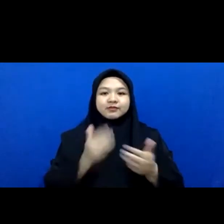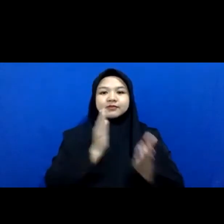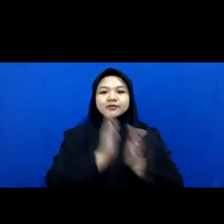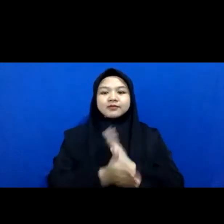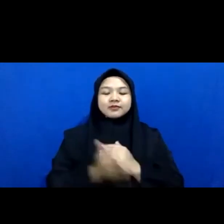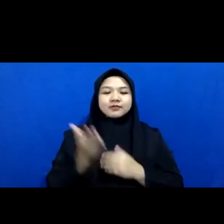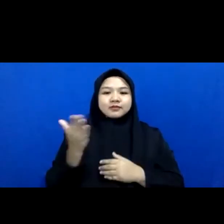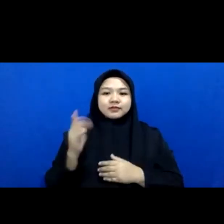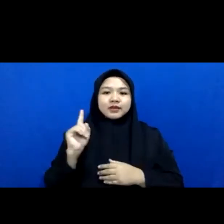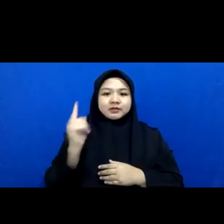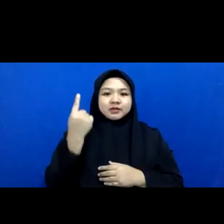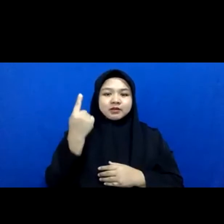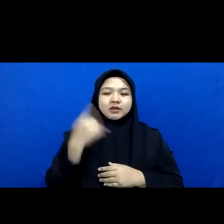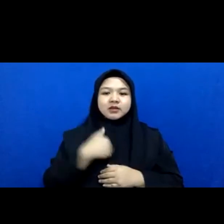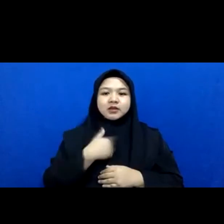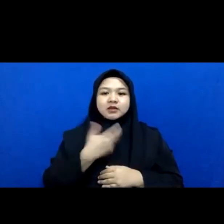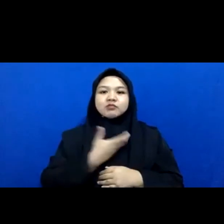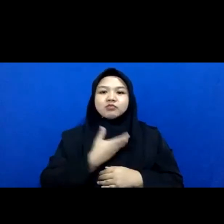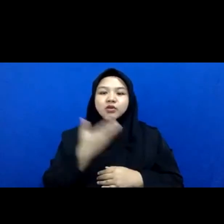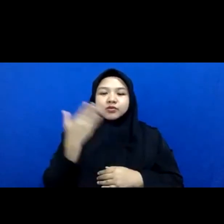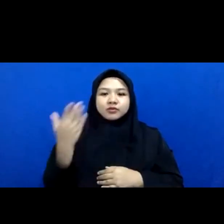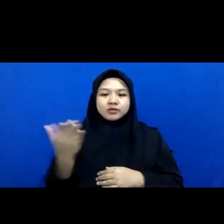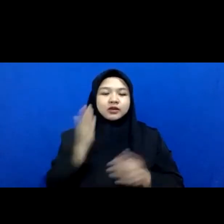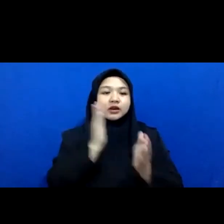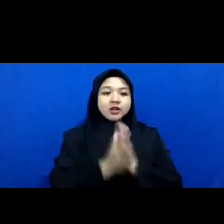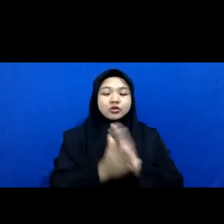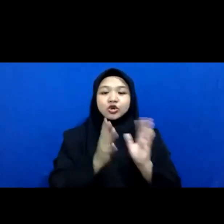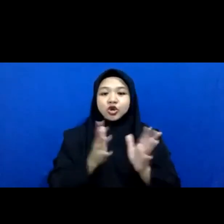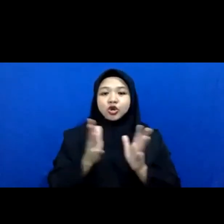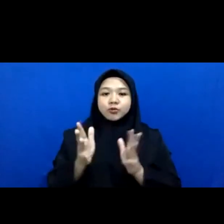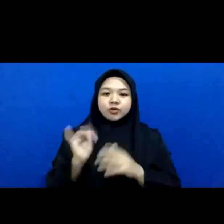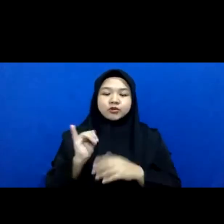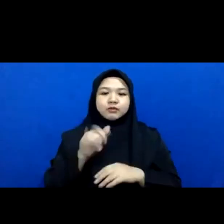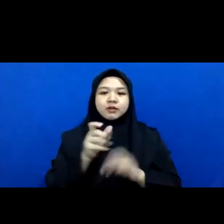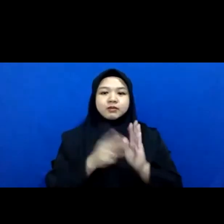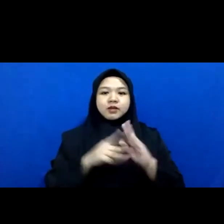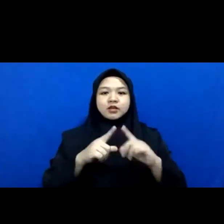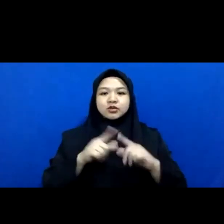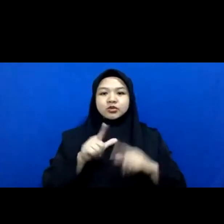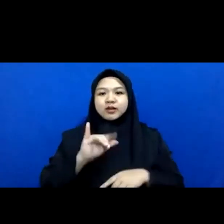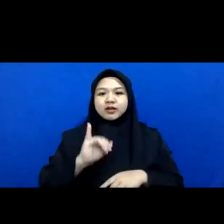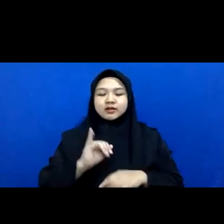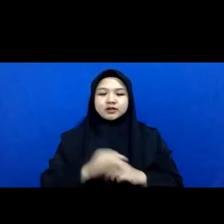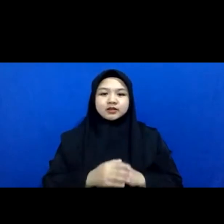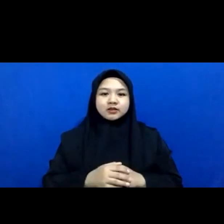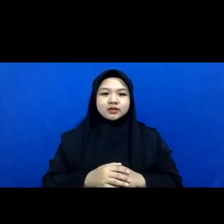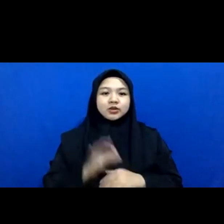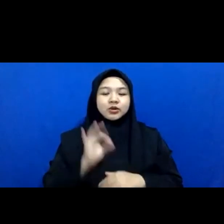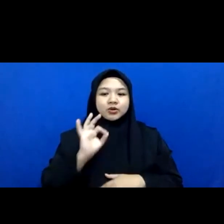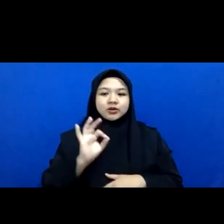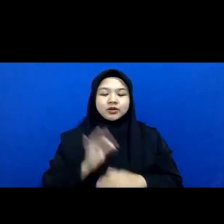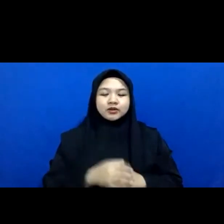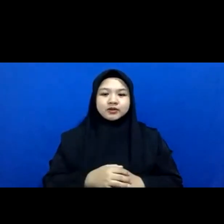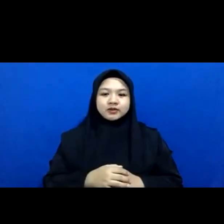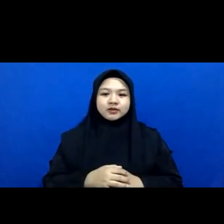saya mau akan langsung ngobrol dengan Mas Jumali dulu nih. Oke, Mbak.